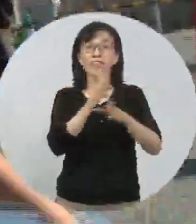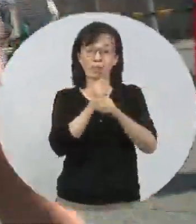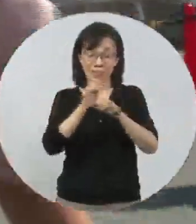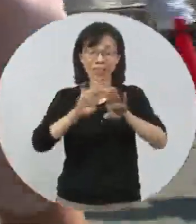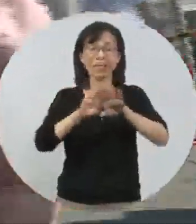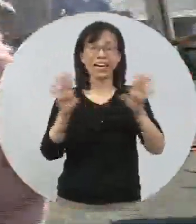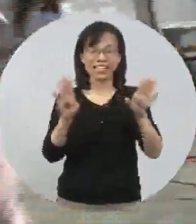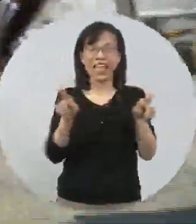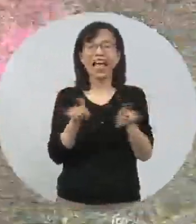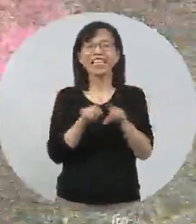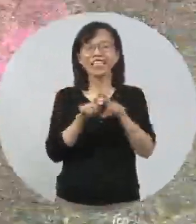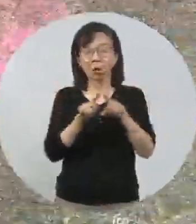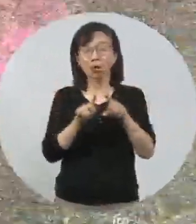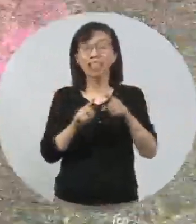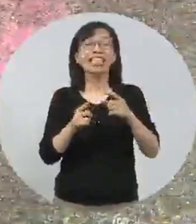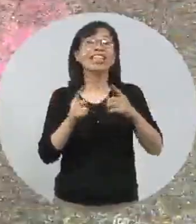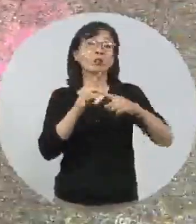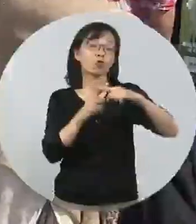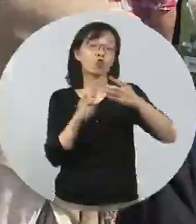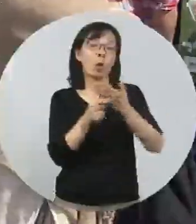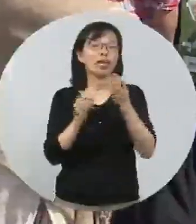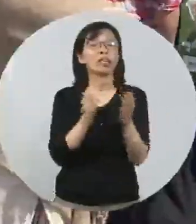して、一緒に辻堂駅盛り上げようと。